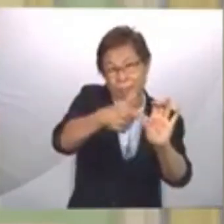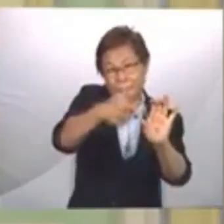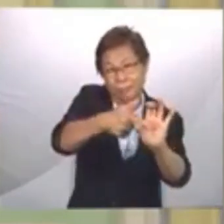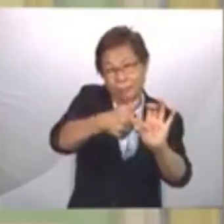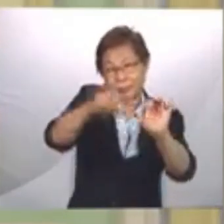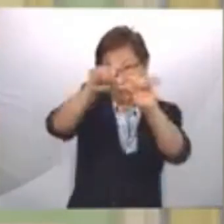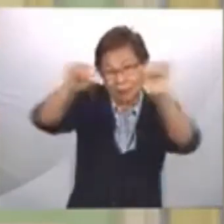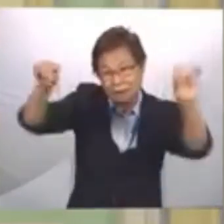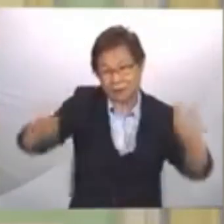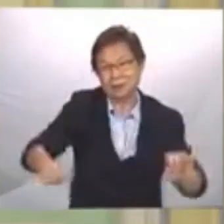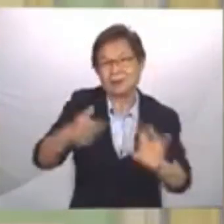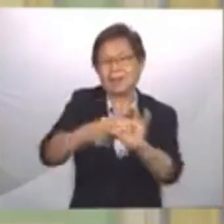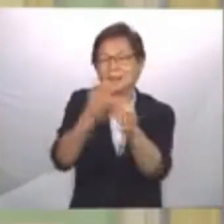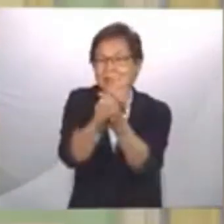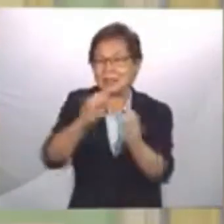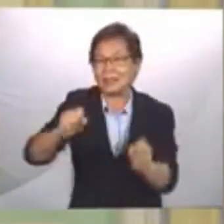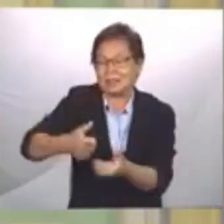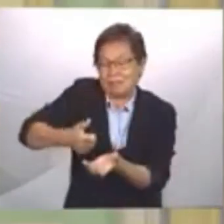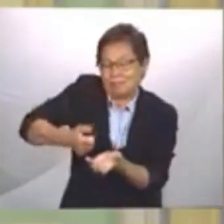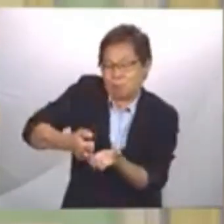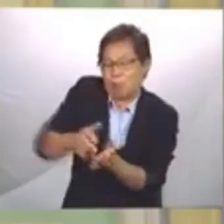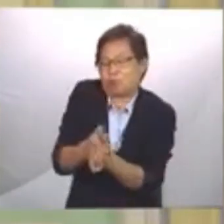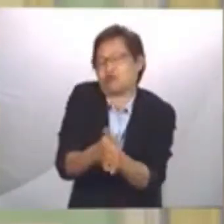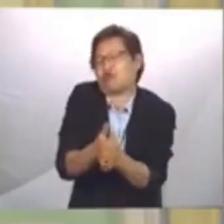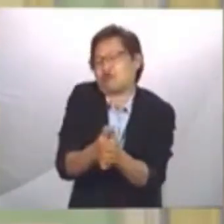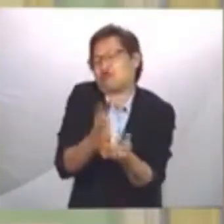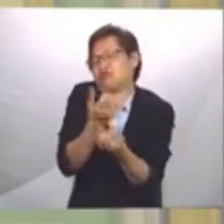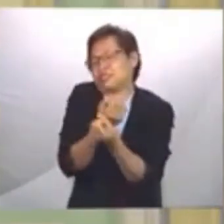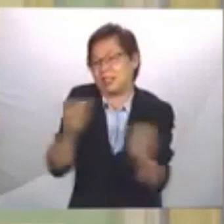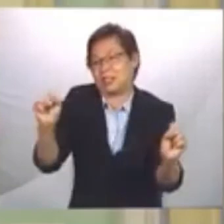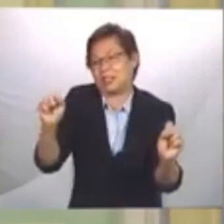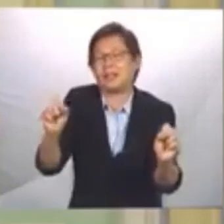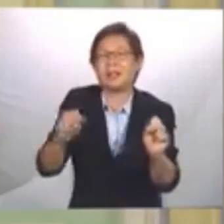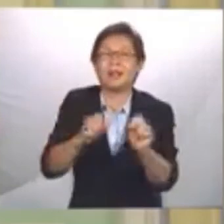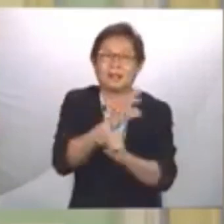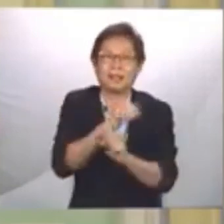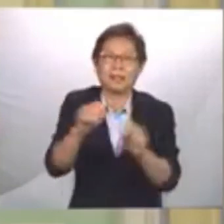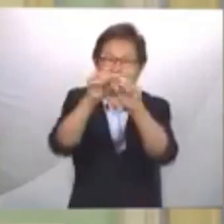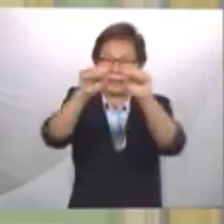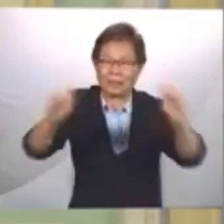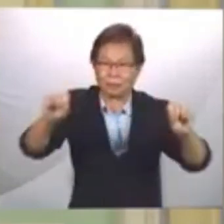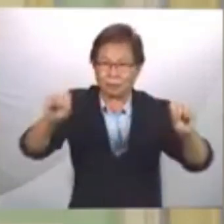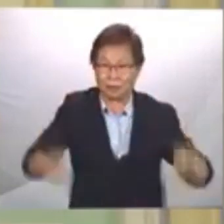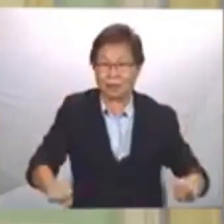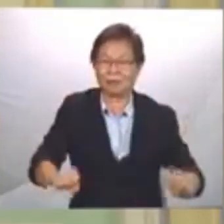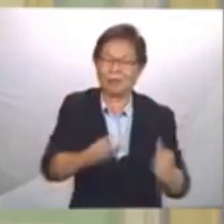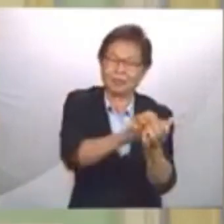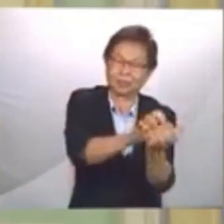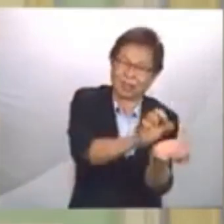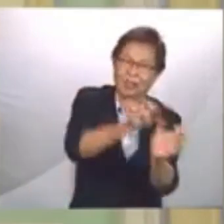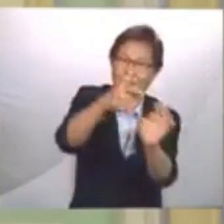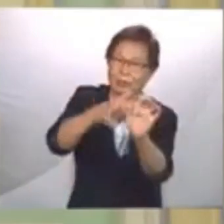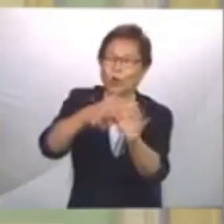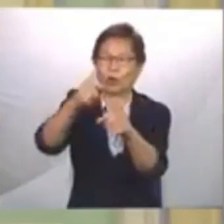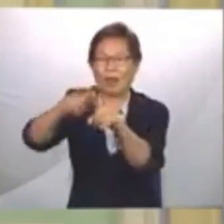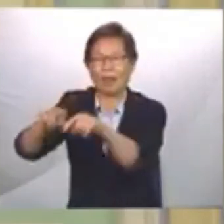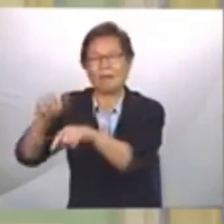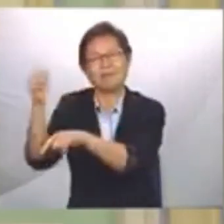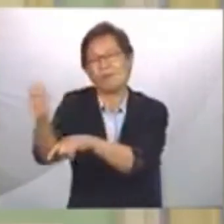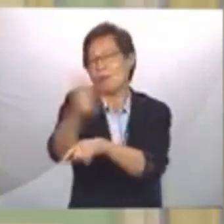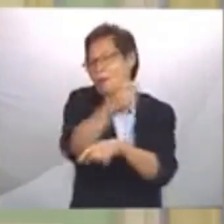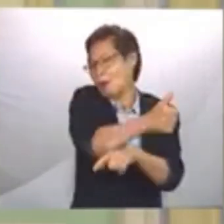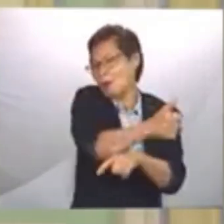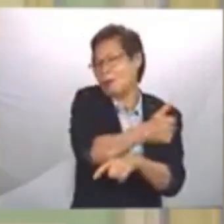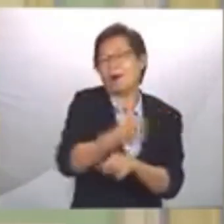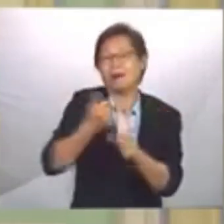menyediakan sanitizer dan sebagainya di stesen minyak masing-masing. Bermakna setiap pemandu